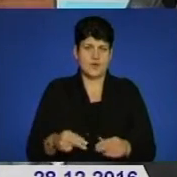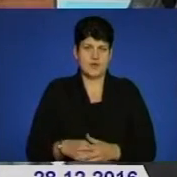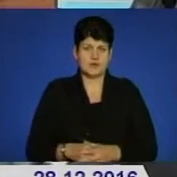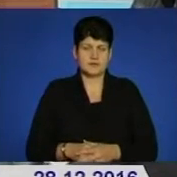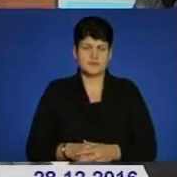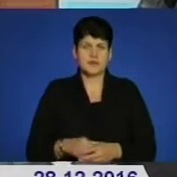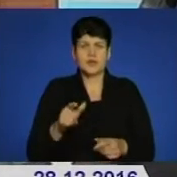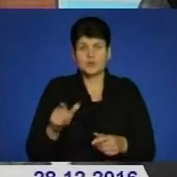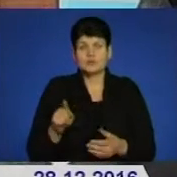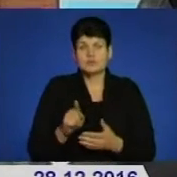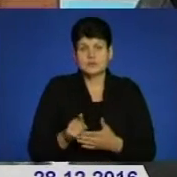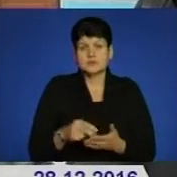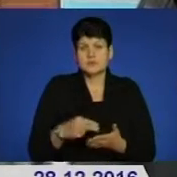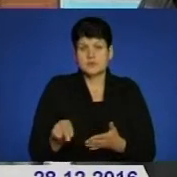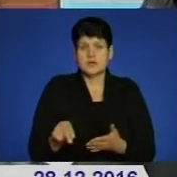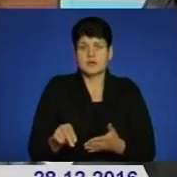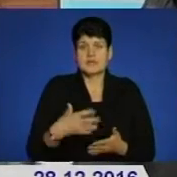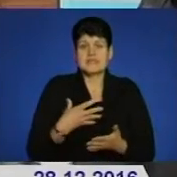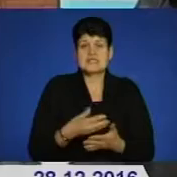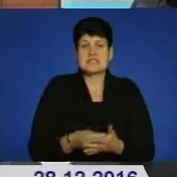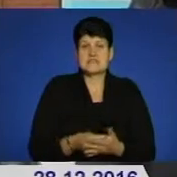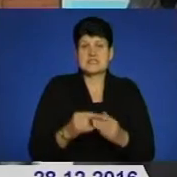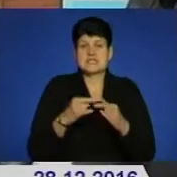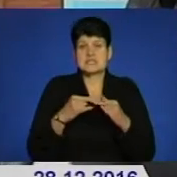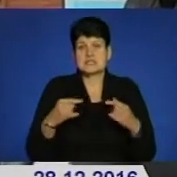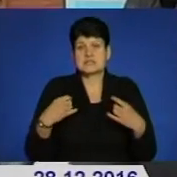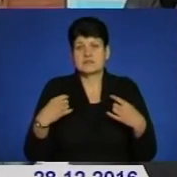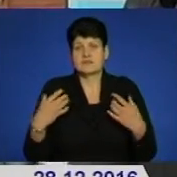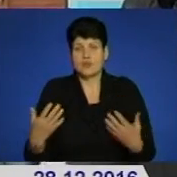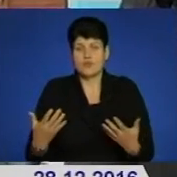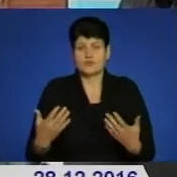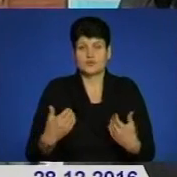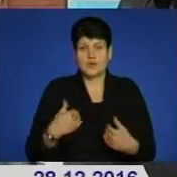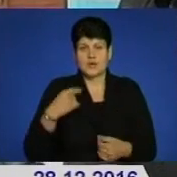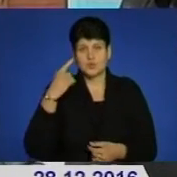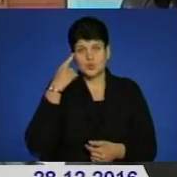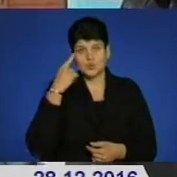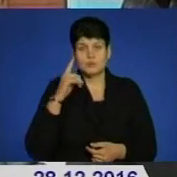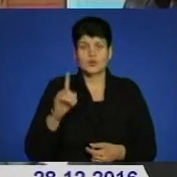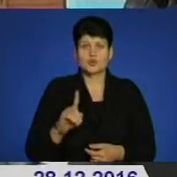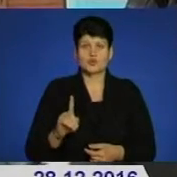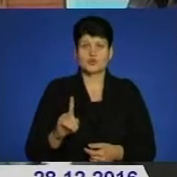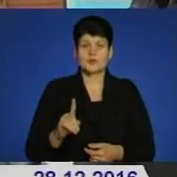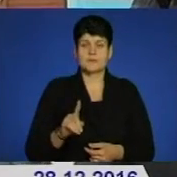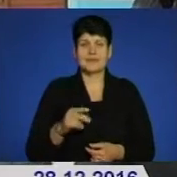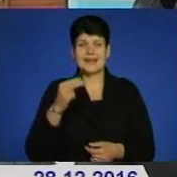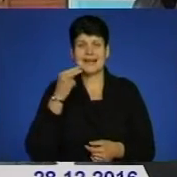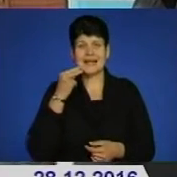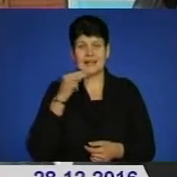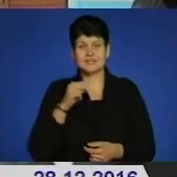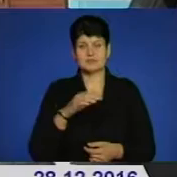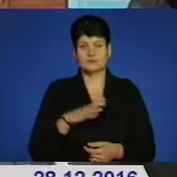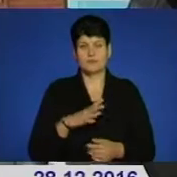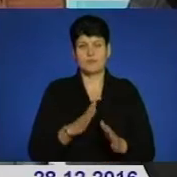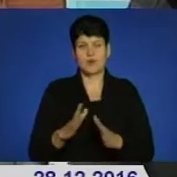Люди будуть змушені все одно купити на свій стіл святковий. Так що я думаю, що вони б краще порядок